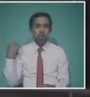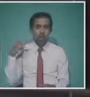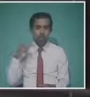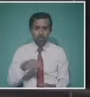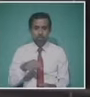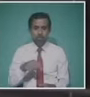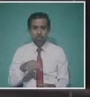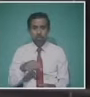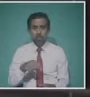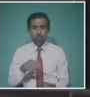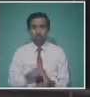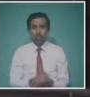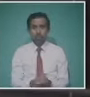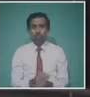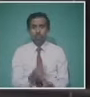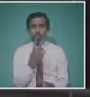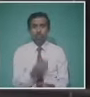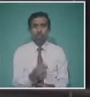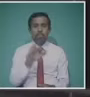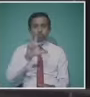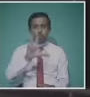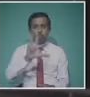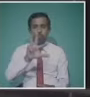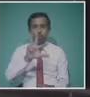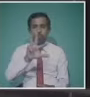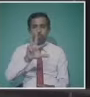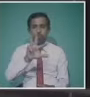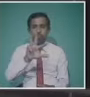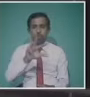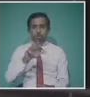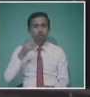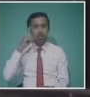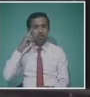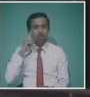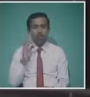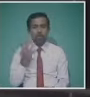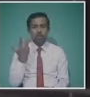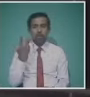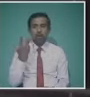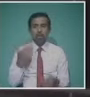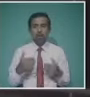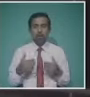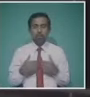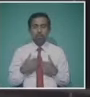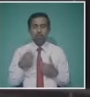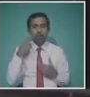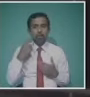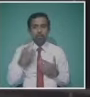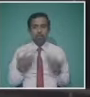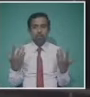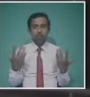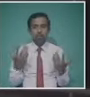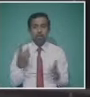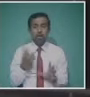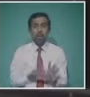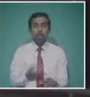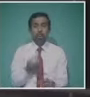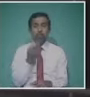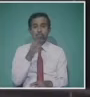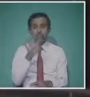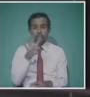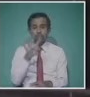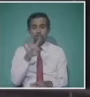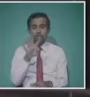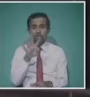දේශපාලනයට 2009 දන්නෙම නැතුව මට හිතන්නත් බැරි විදිහට 14 අවුරුද්දක් මගේ